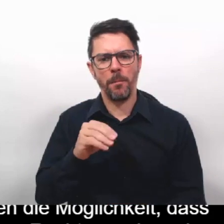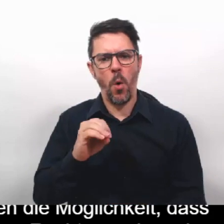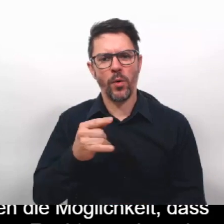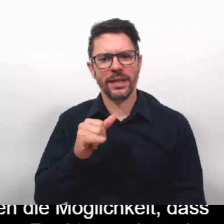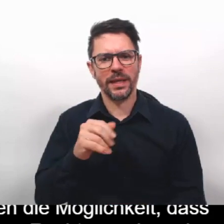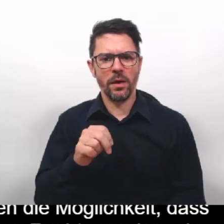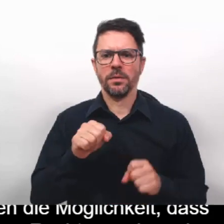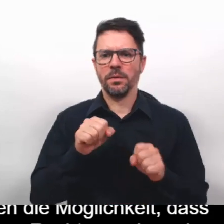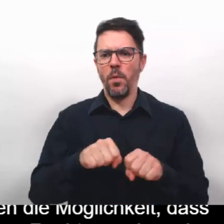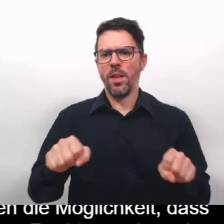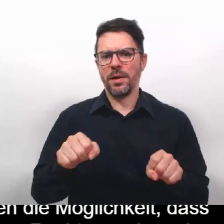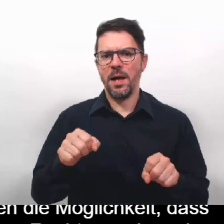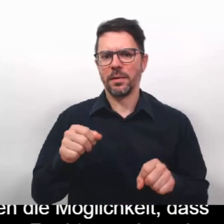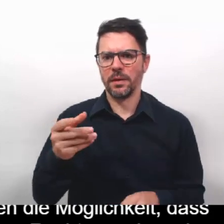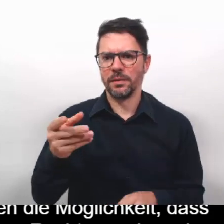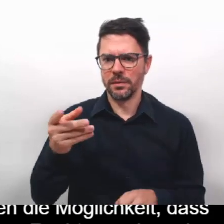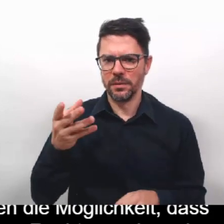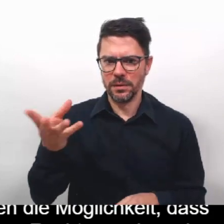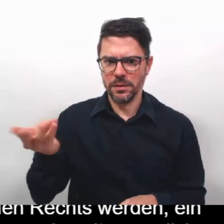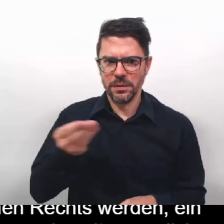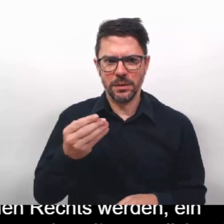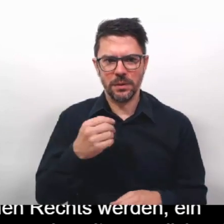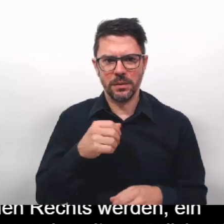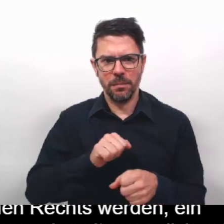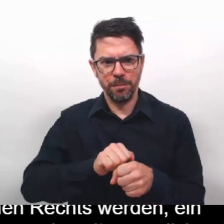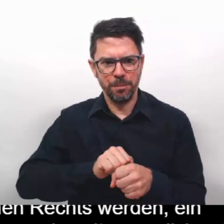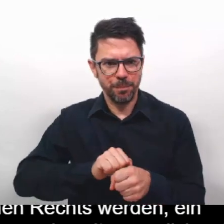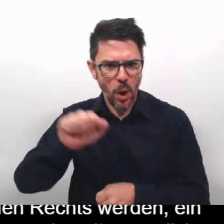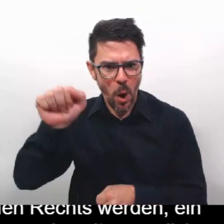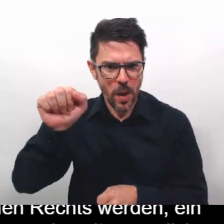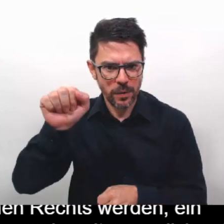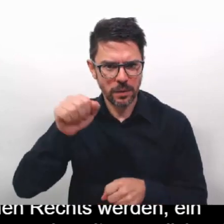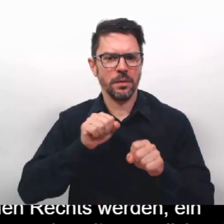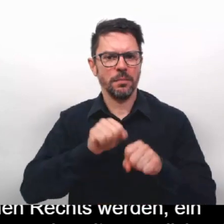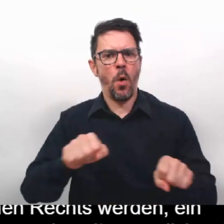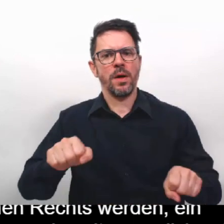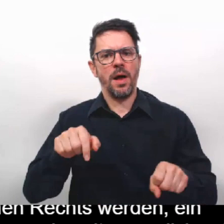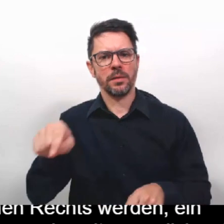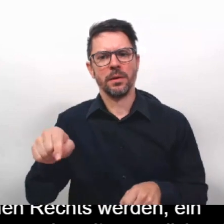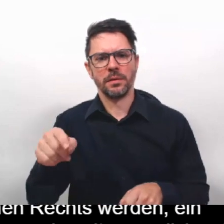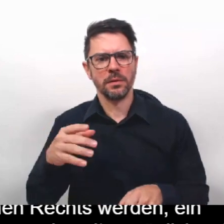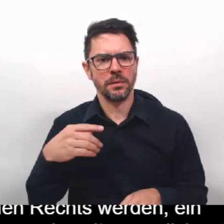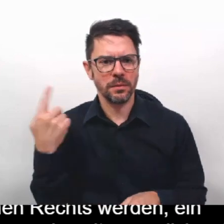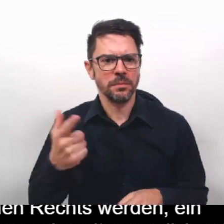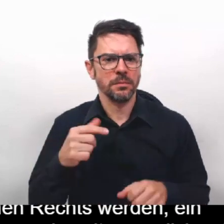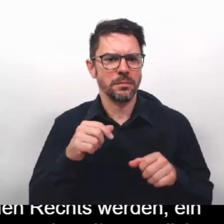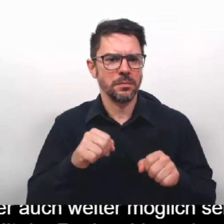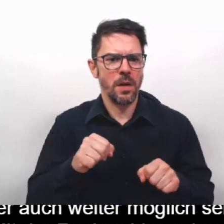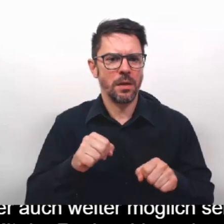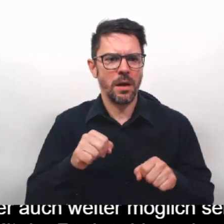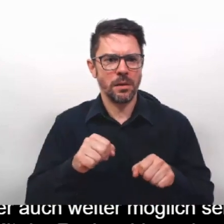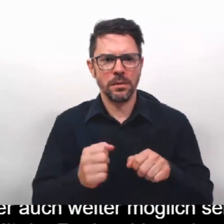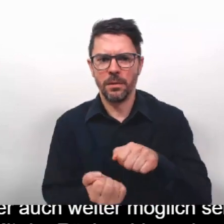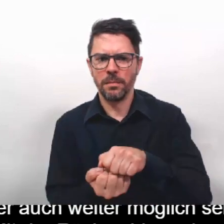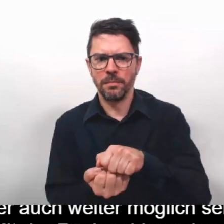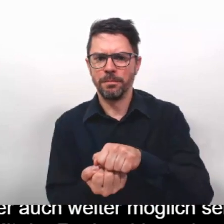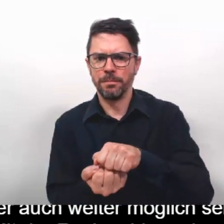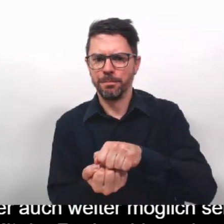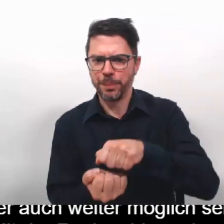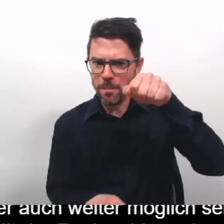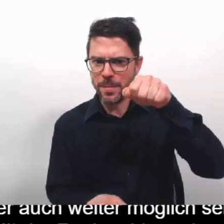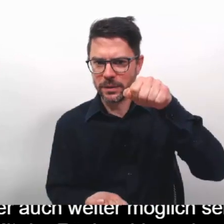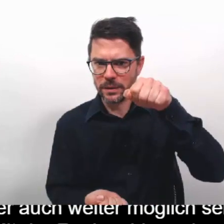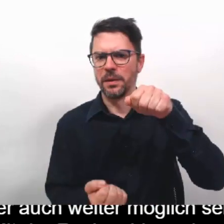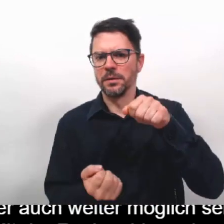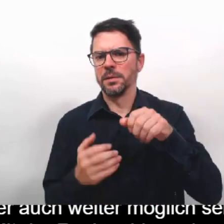Freistaates werden und auch mehr wirtschaftliche Selbstständigkeit bekommen, was in dem Körperschaftsmodell gut grundgelegt ist. Natürlich